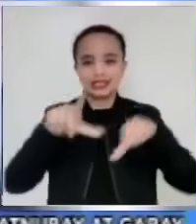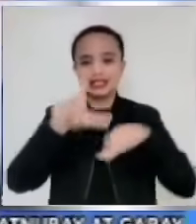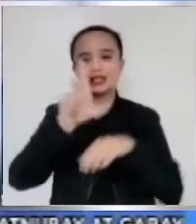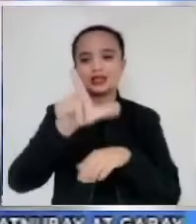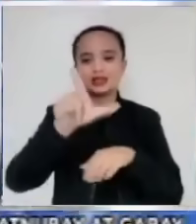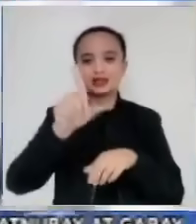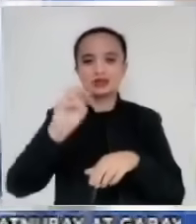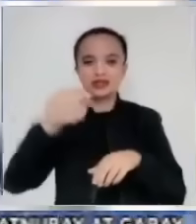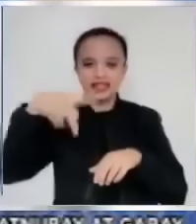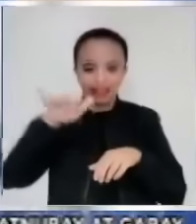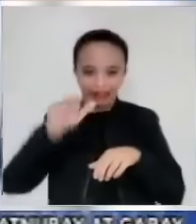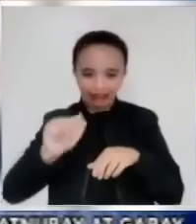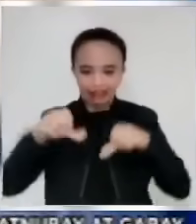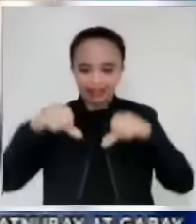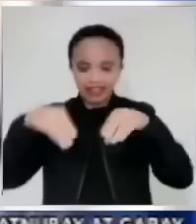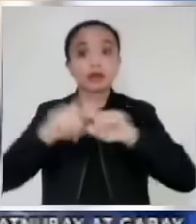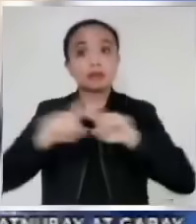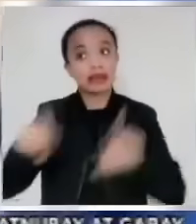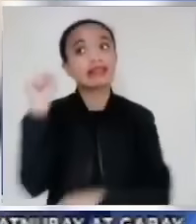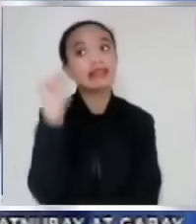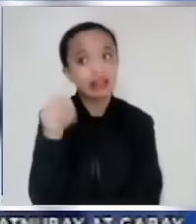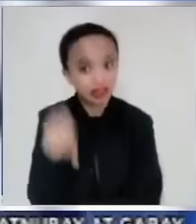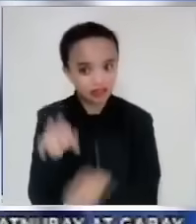Yes! Pero at least,